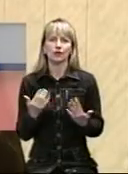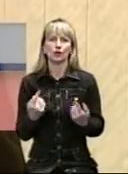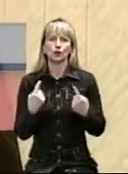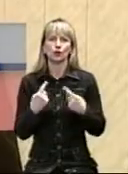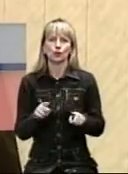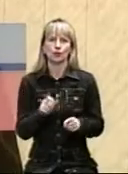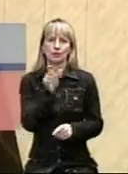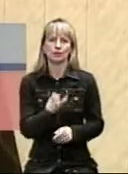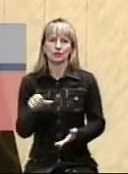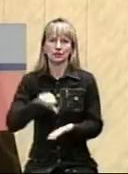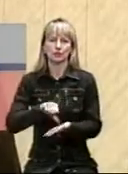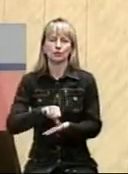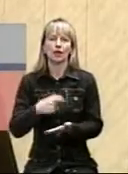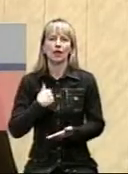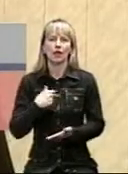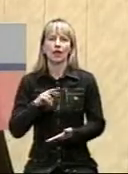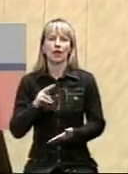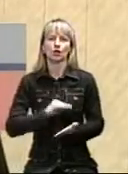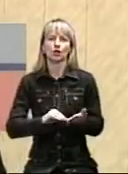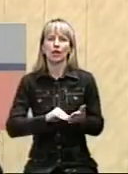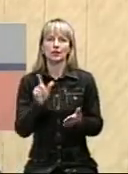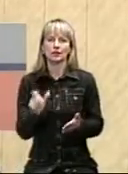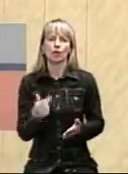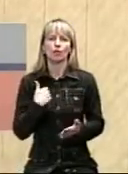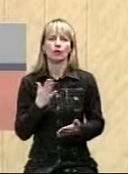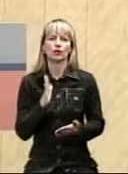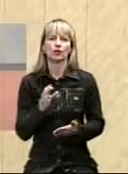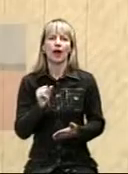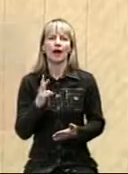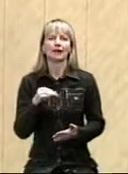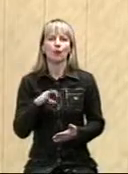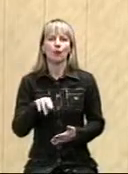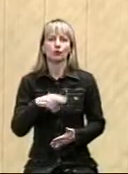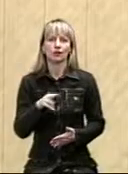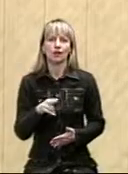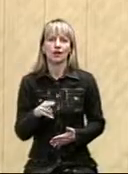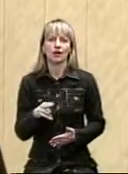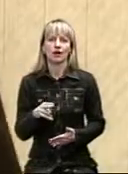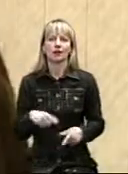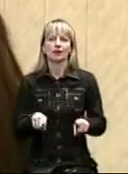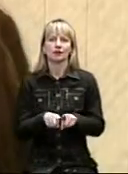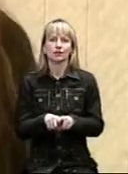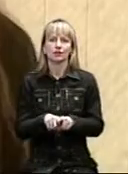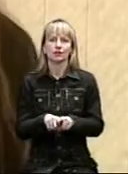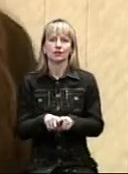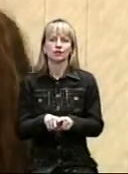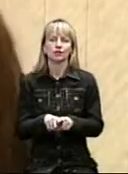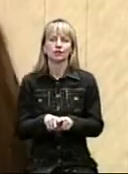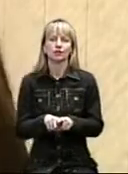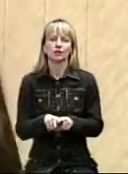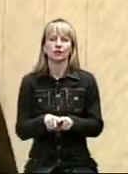персонажів. Я, як журналістка, в мене буде антипод. теж моя однокрупниця